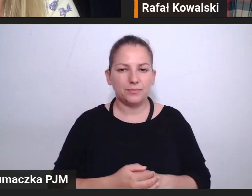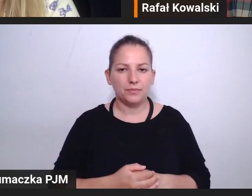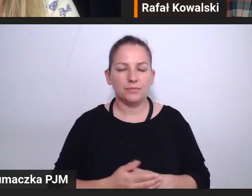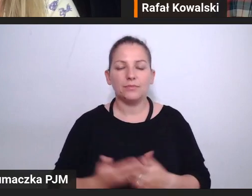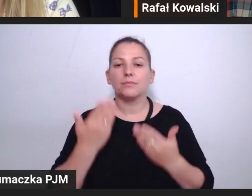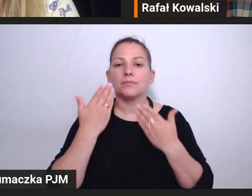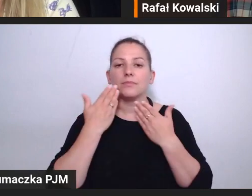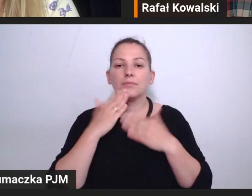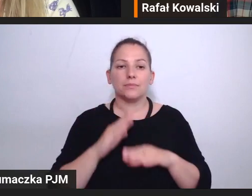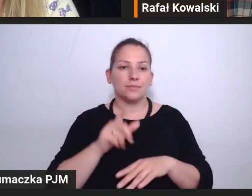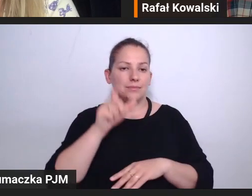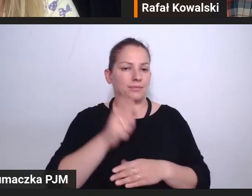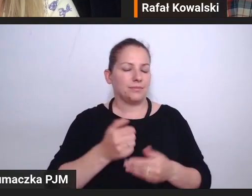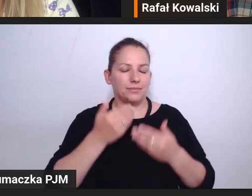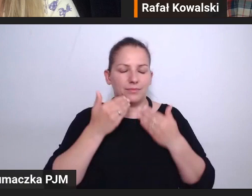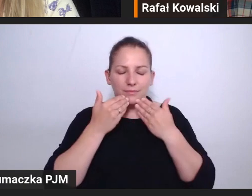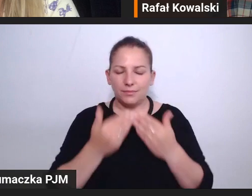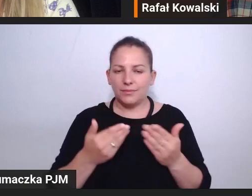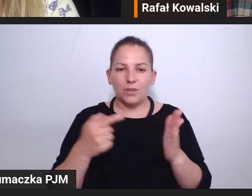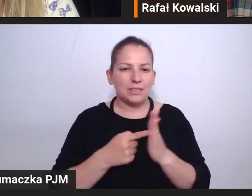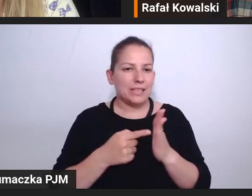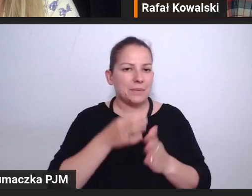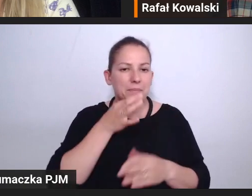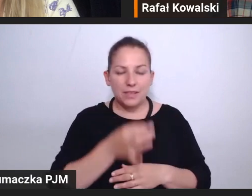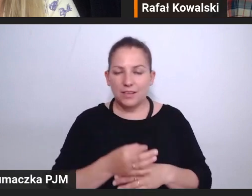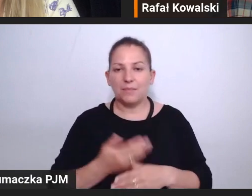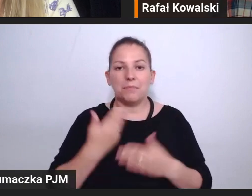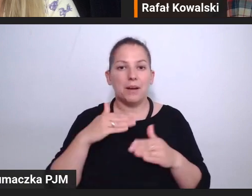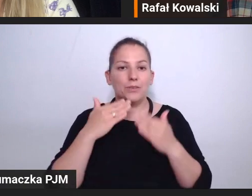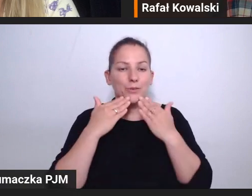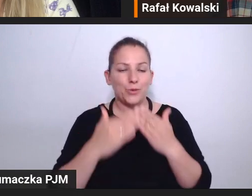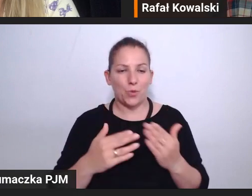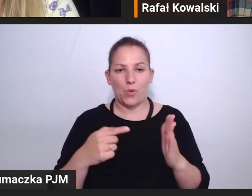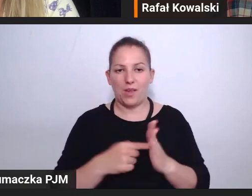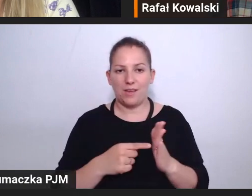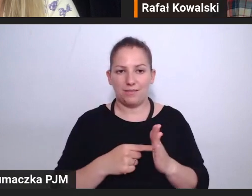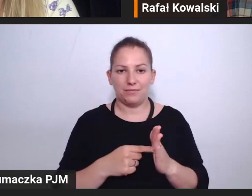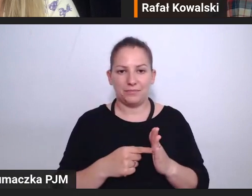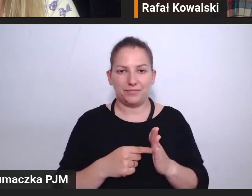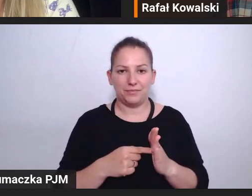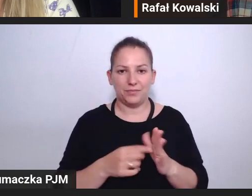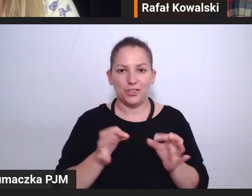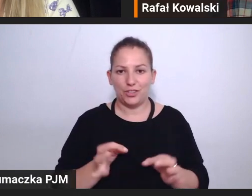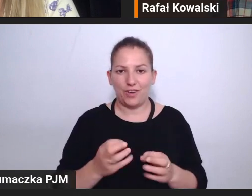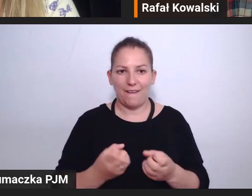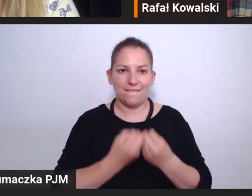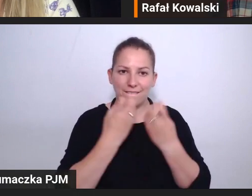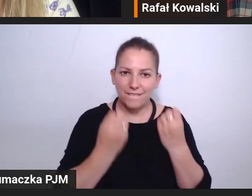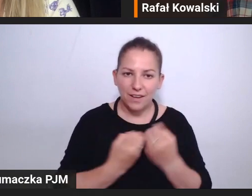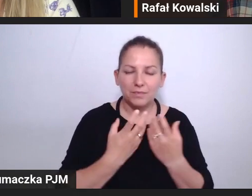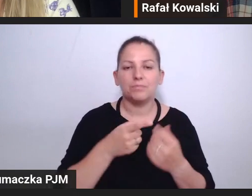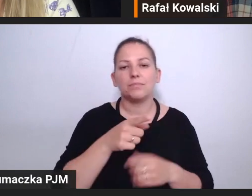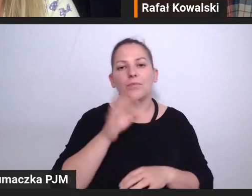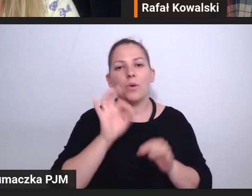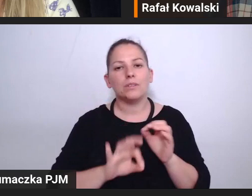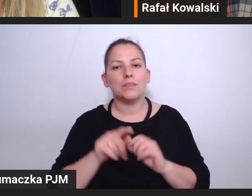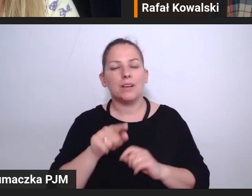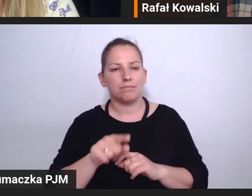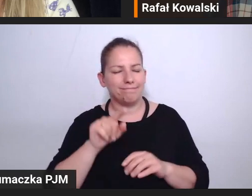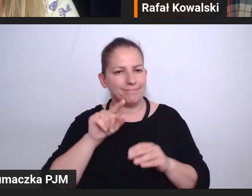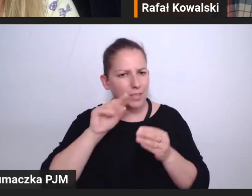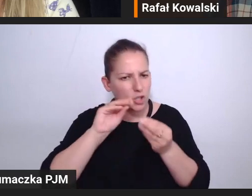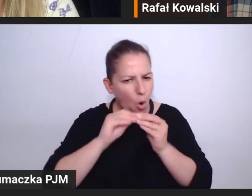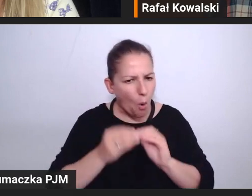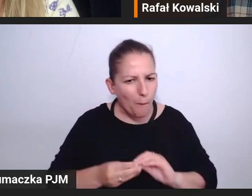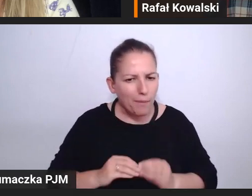Bardzo ja Ci dziękuję, to było ostatnie pytanie, bardzo Ci dziękuję za to, że dzisiaj nam wyjaśniałaś te dosyć zawiłe